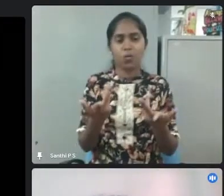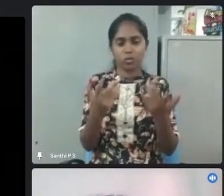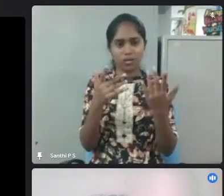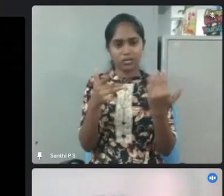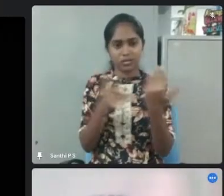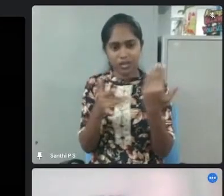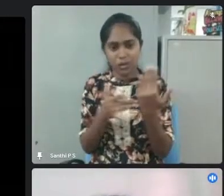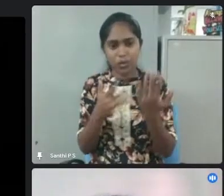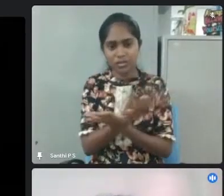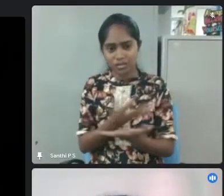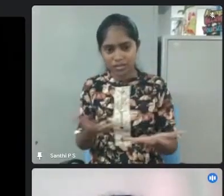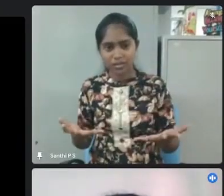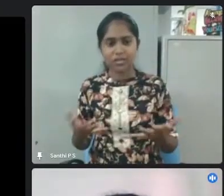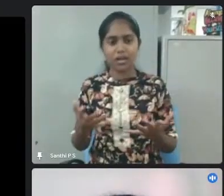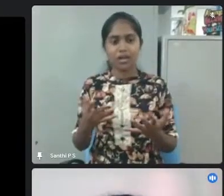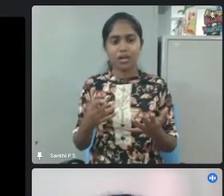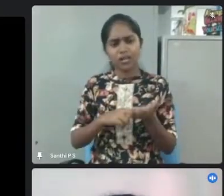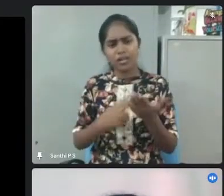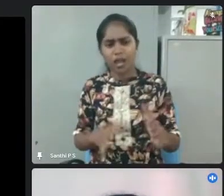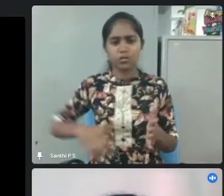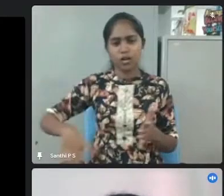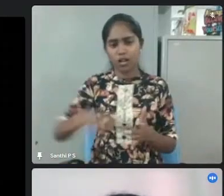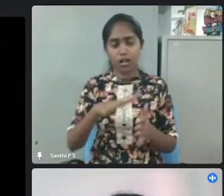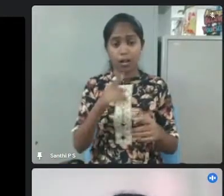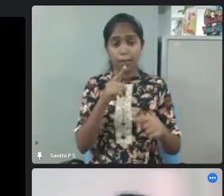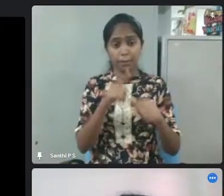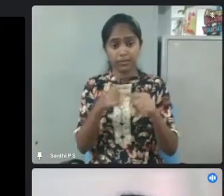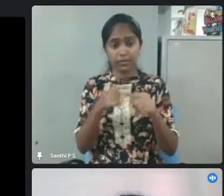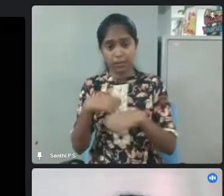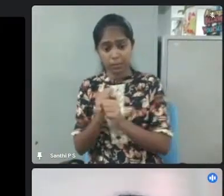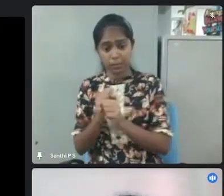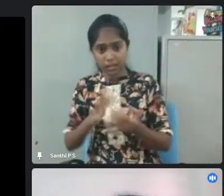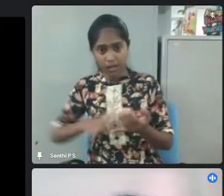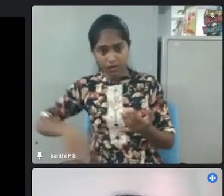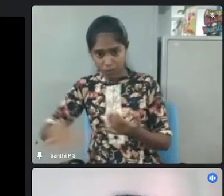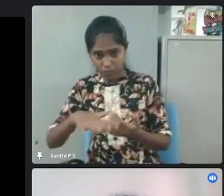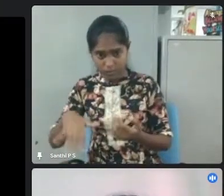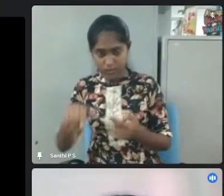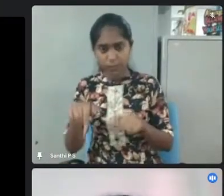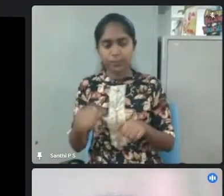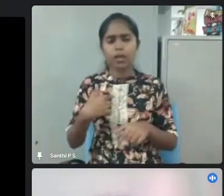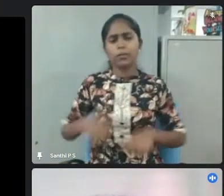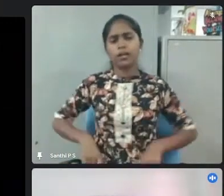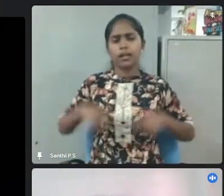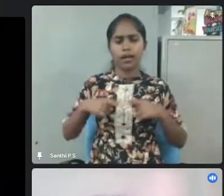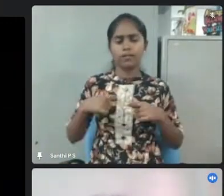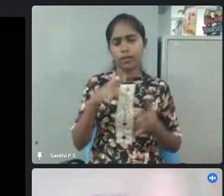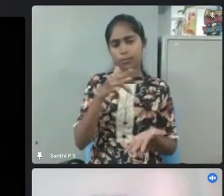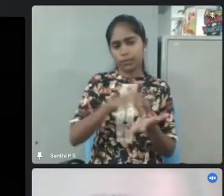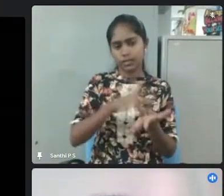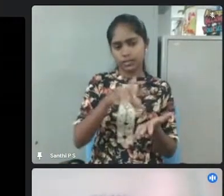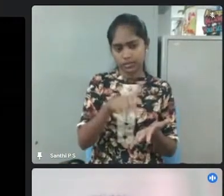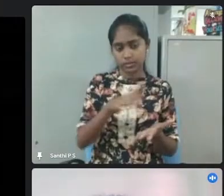സ്വാഭാവിക നാച്ചുറൽ എൻവയൺമെന്റും ബിൽറ്റ് എൻവയൺമെന്റും, അതായത് താമസിക്കുന്ന ഒരു സ്ഥലത്തിൻ്റെതായിട്ടുള്ള